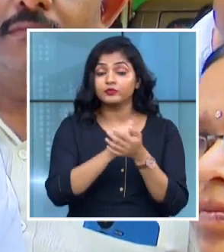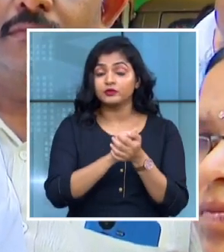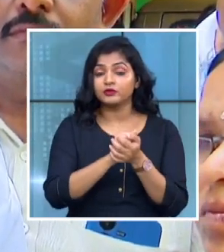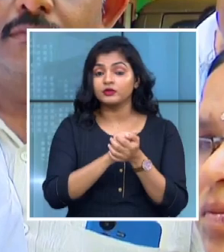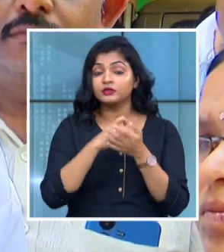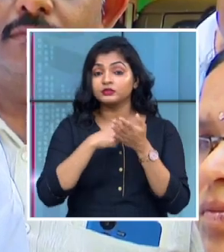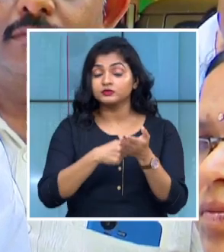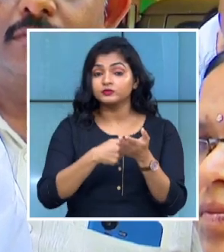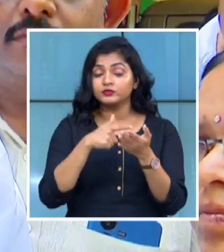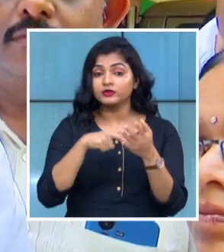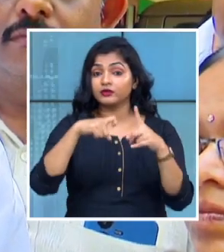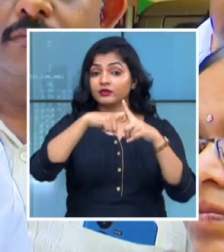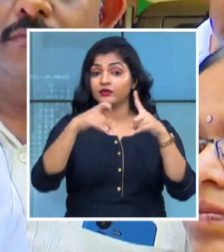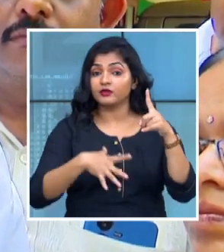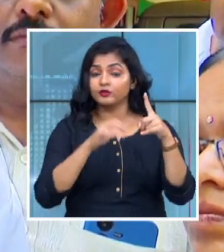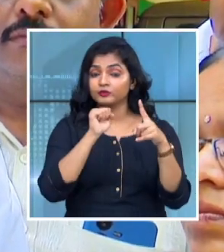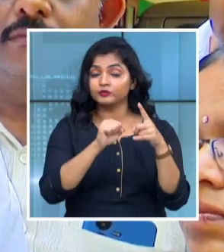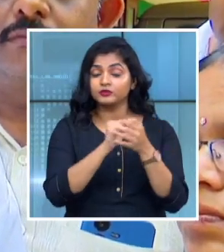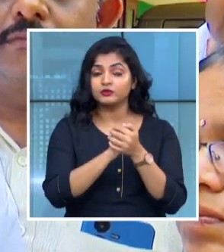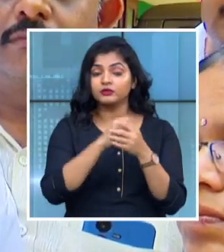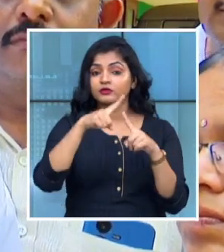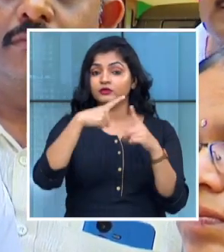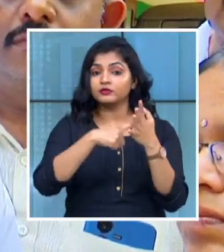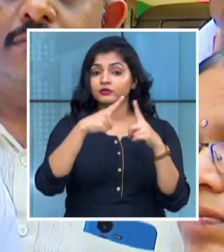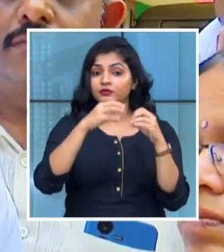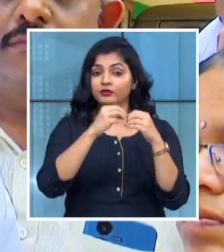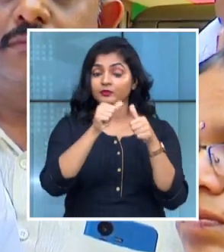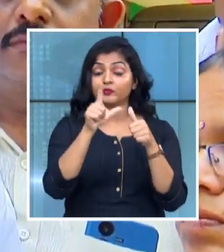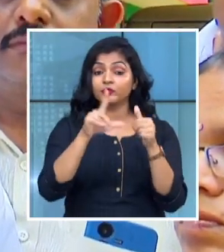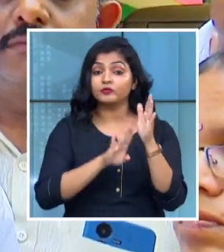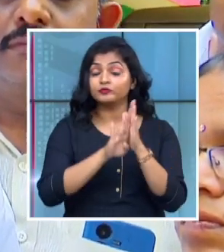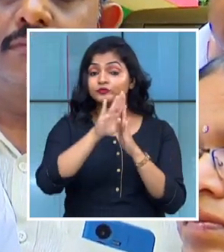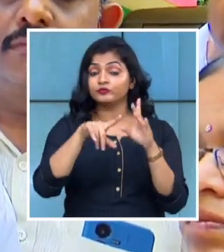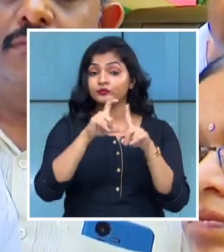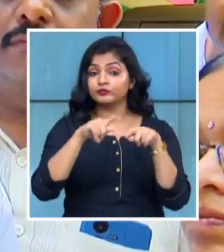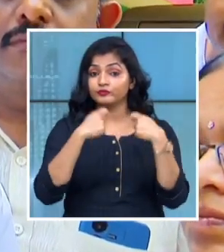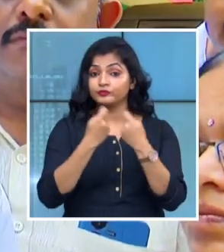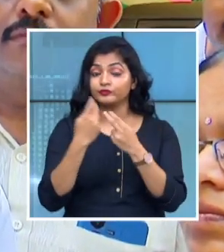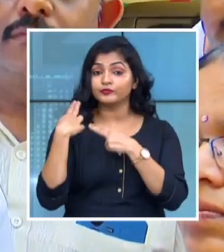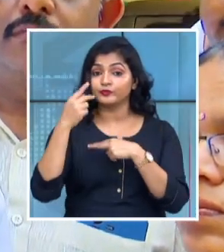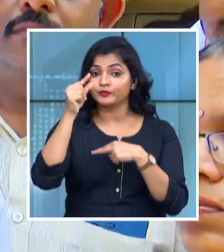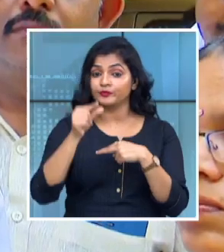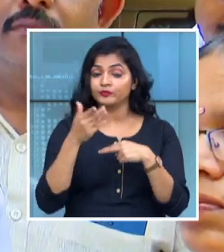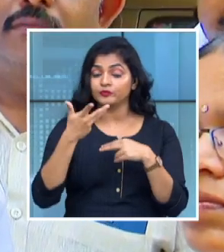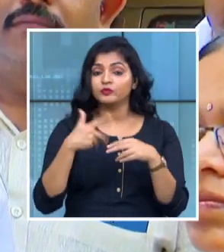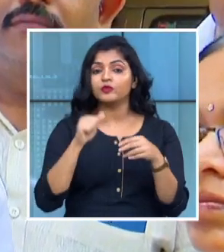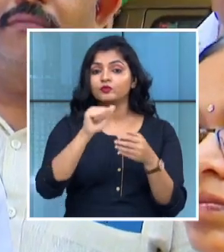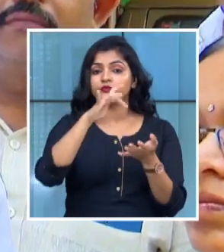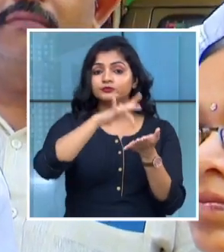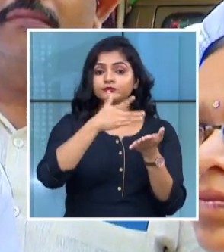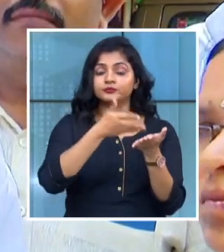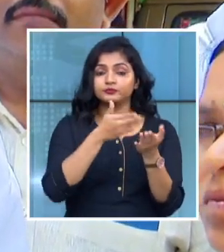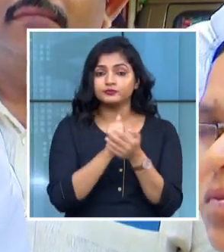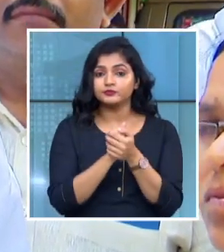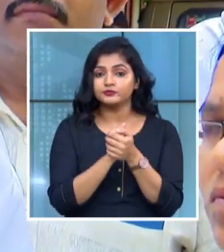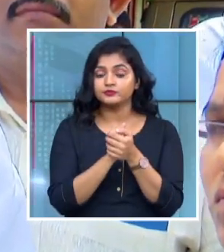ബഹുമാന്യനായ കേരളത്തിൻ്റെ ട്രൈബൽ ഡെവലപ്മെൻറ്റിൻ്റെ വകുപ്പിന് നേതൃത്വം കൊടുക്കുന്ന OR കൊലുവിൻ്റെ നിയോജകമണ്ഡലത്തിലാണ്.